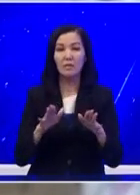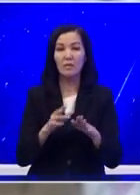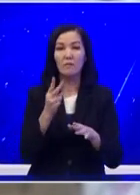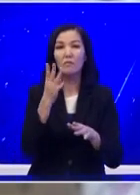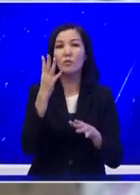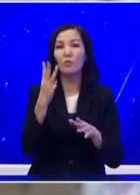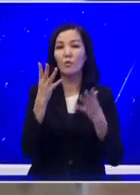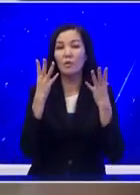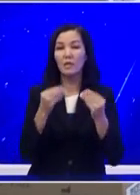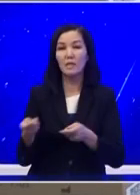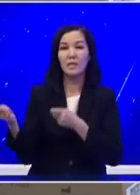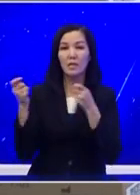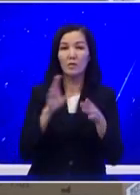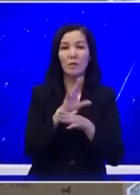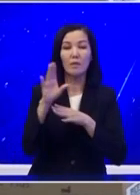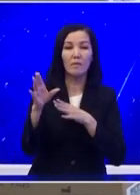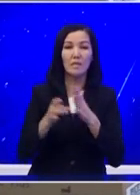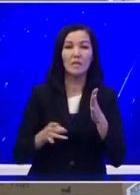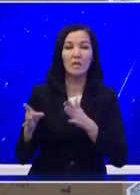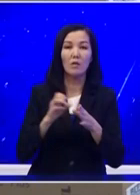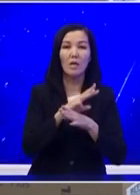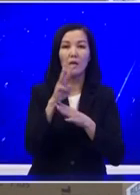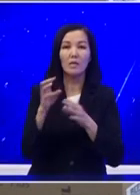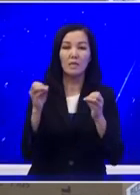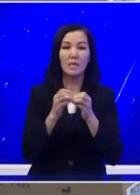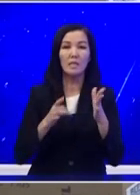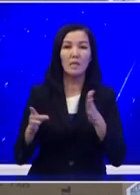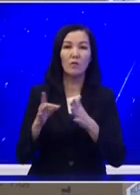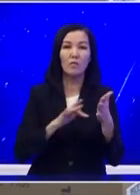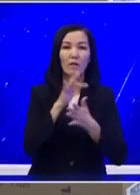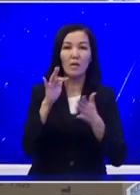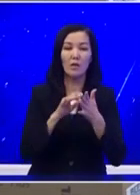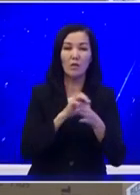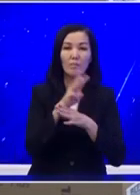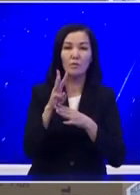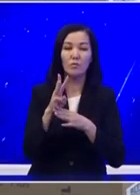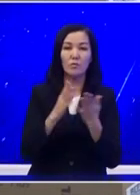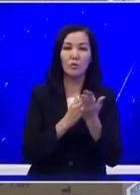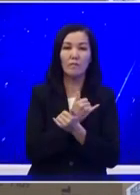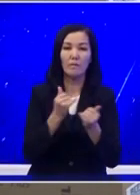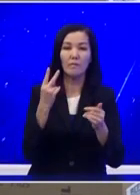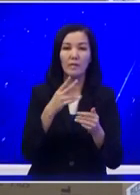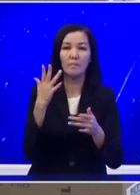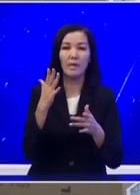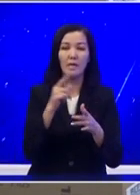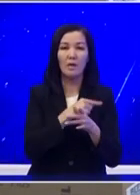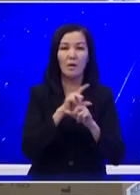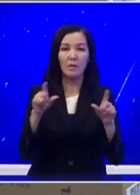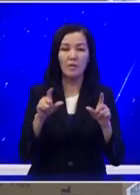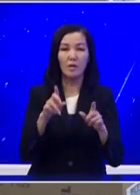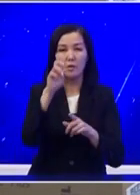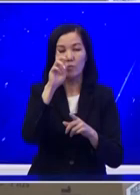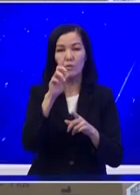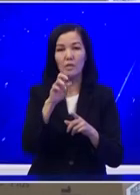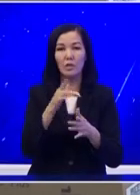2-3 дней после прибытия отправляются в районы. Мы обеспечиваем 10 районов и городов. Обслуживаем 25 больниц области. Доставляем не только в